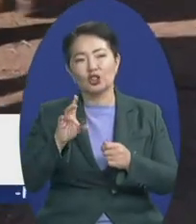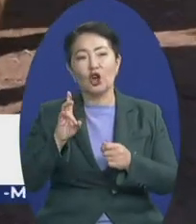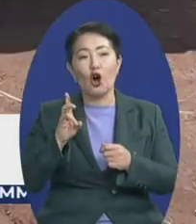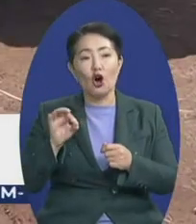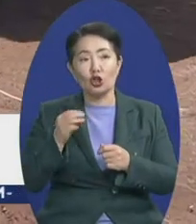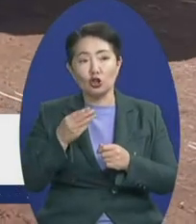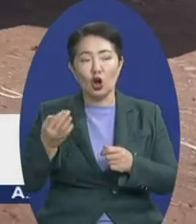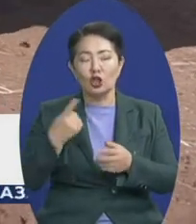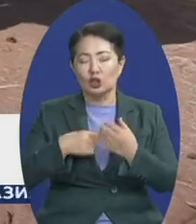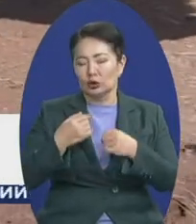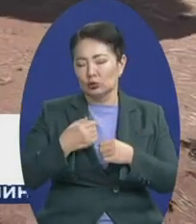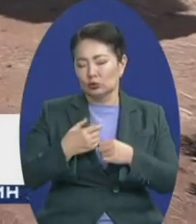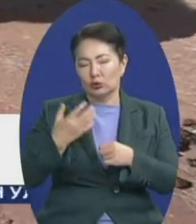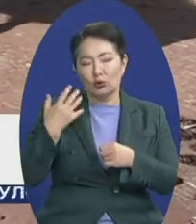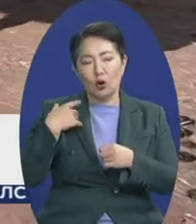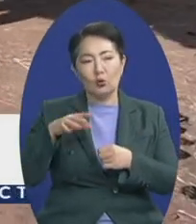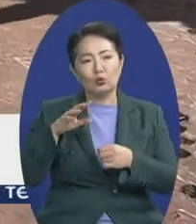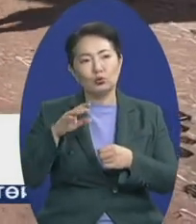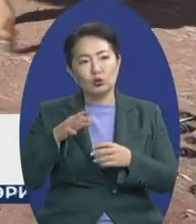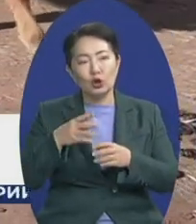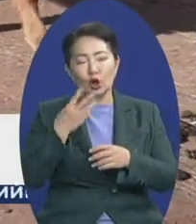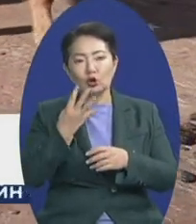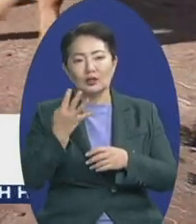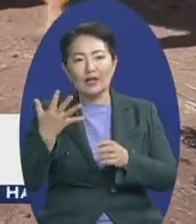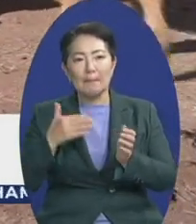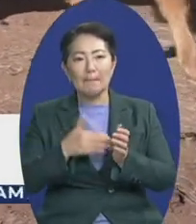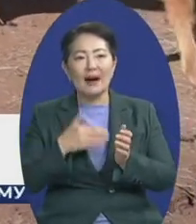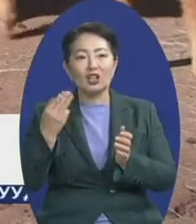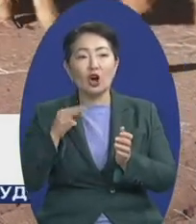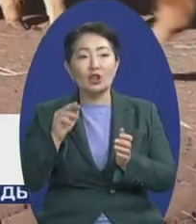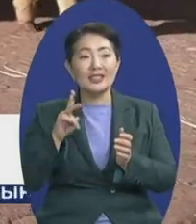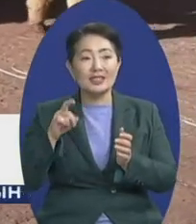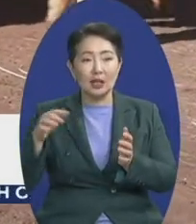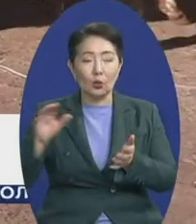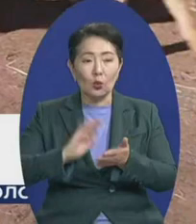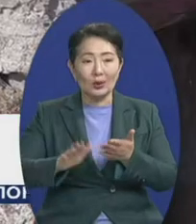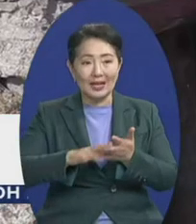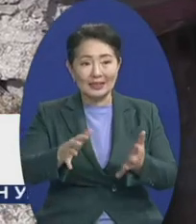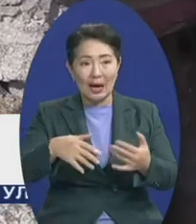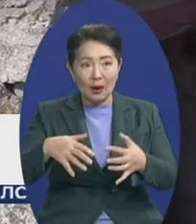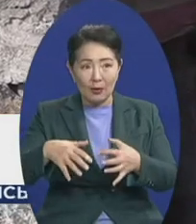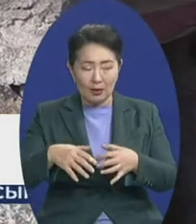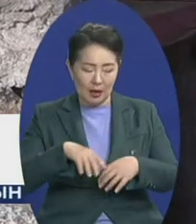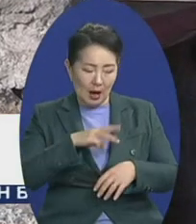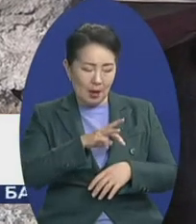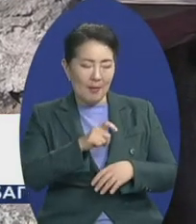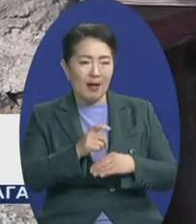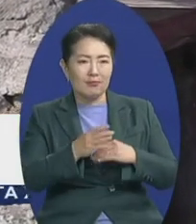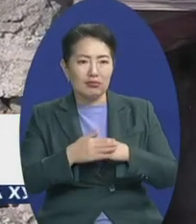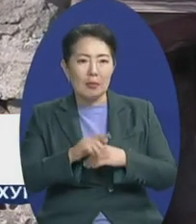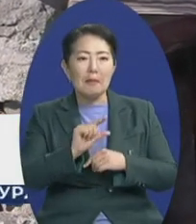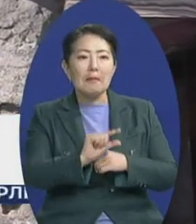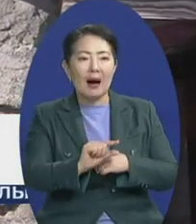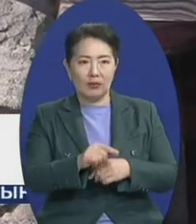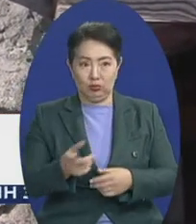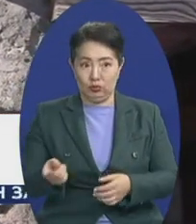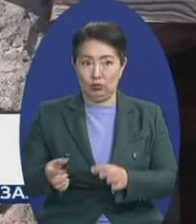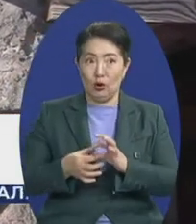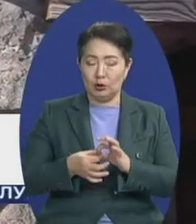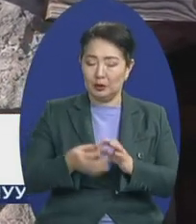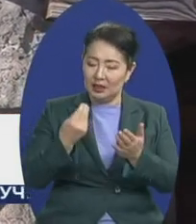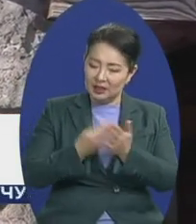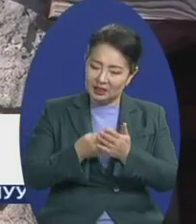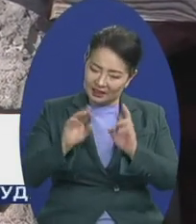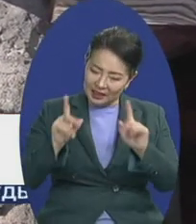нийтээ 45,000 боодол нөхцөл хурааж авсан нь өнөөдөр малын зүв бос хорогдол баг баах нөхцөлийг бүрдүүлж байна. За энэ жишгийг